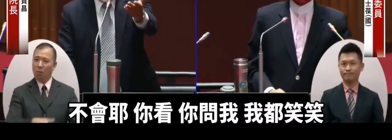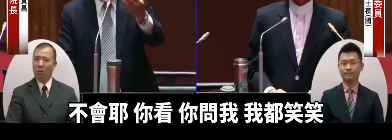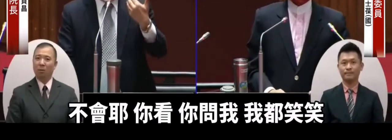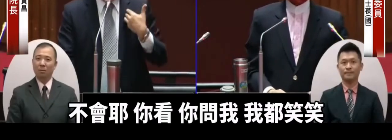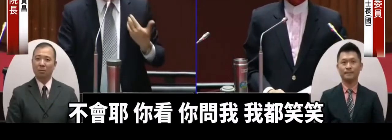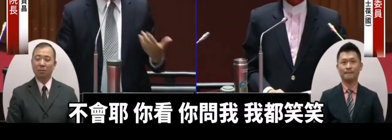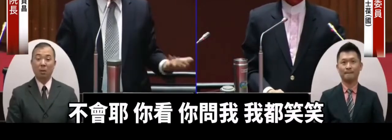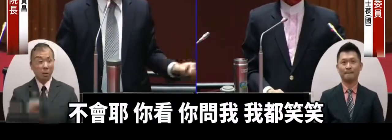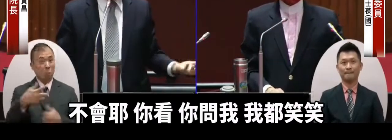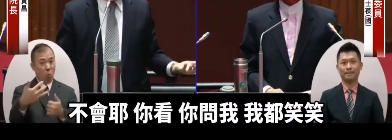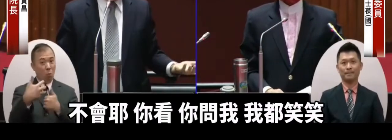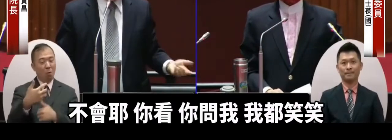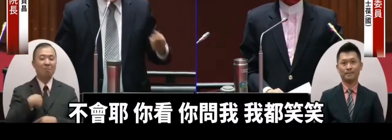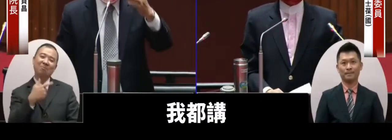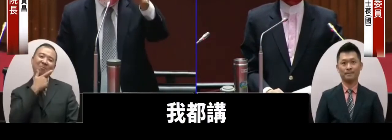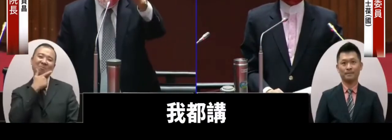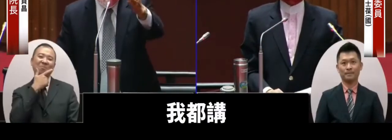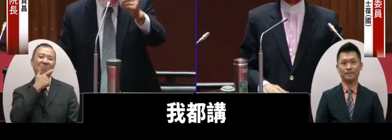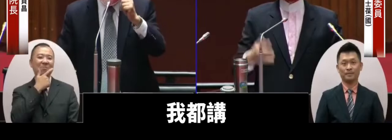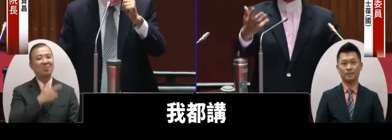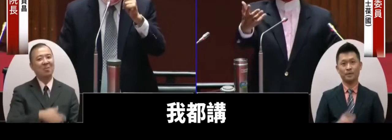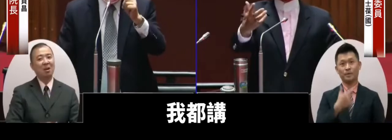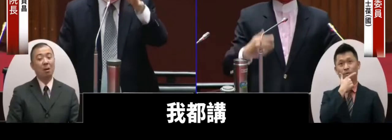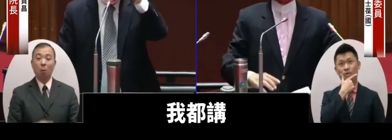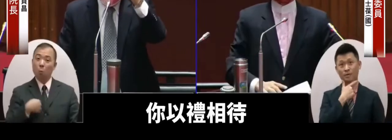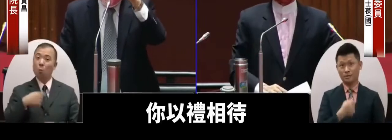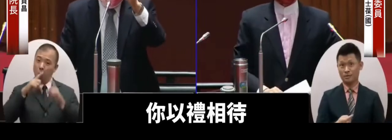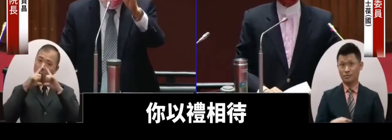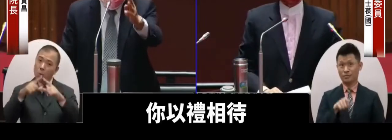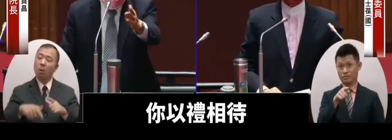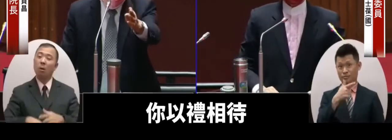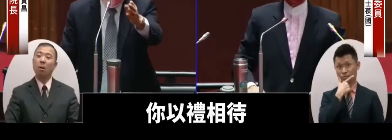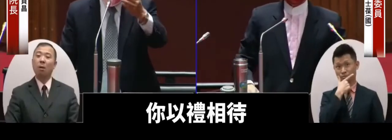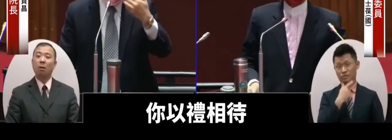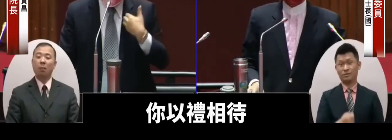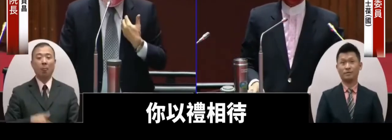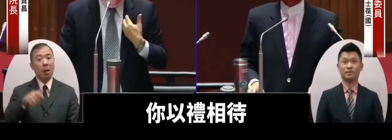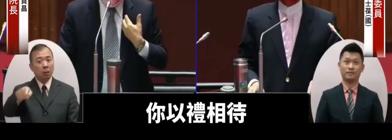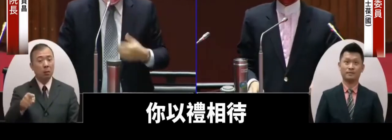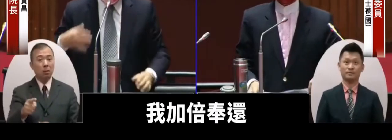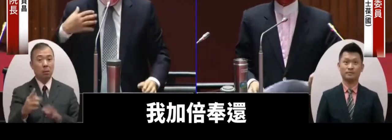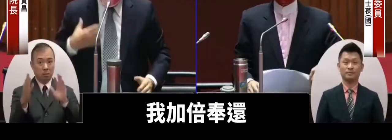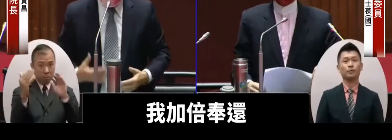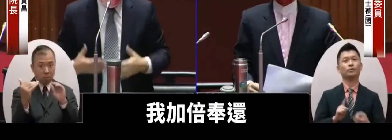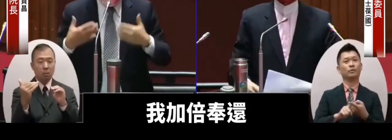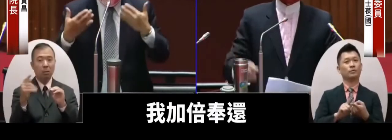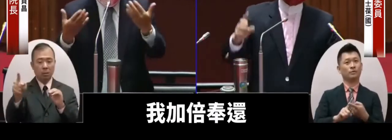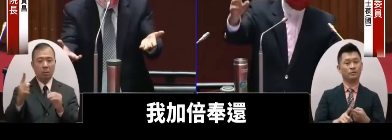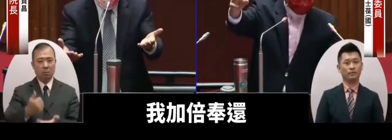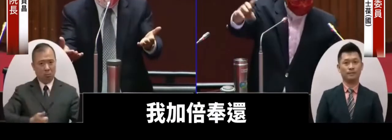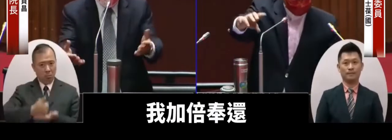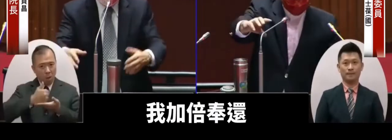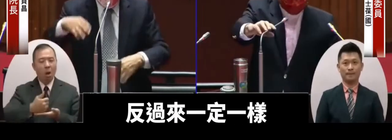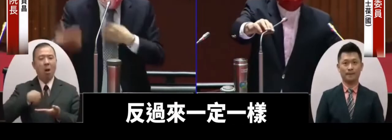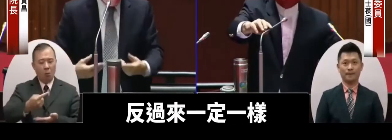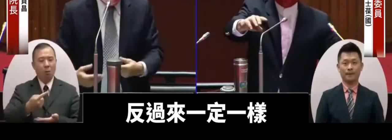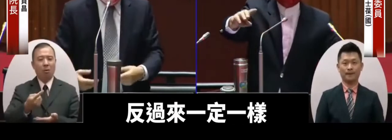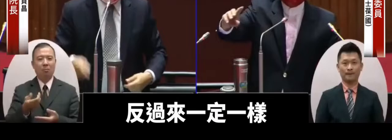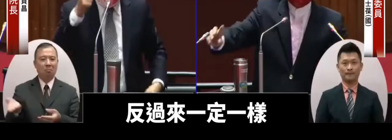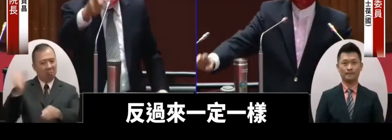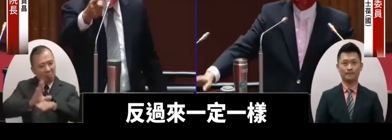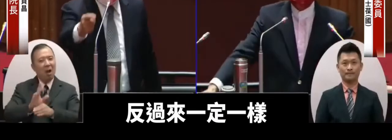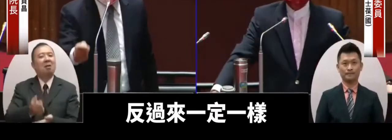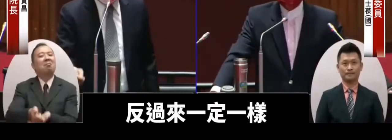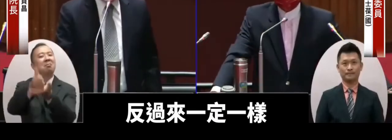你问我都笑笑， 我笑笑， 我在想， 你笑笑， 你以礼相待，我加倍奉还，反过